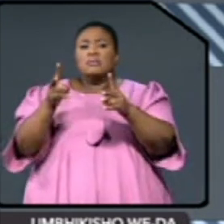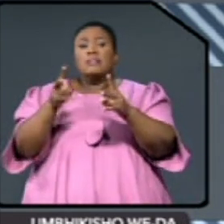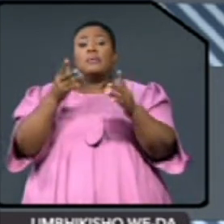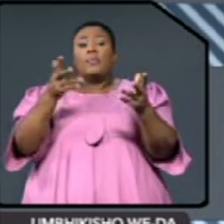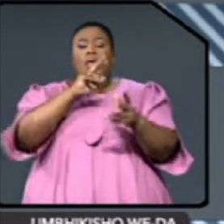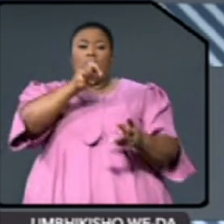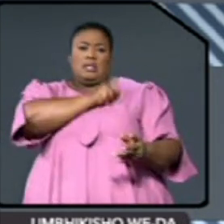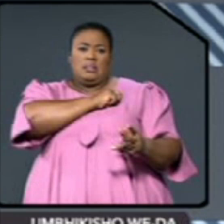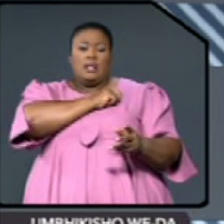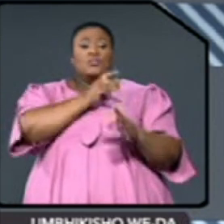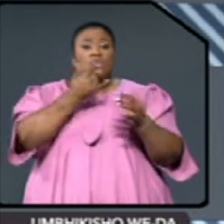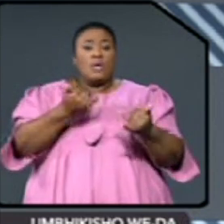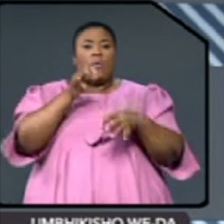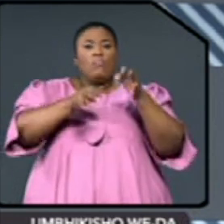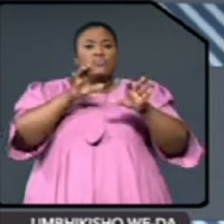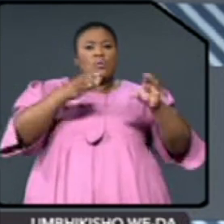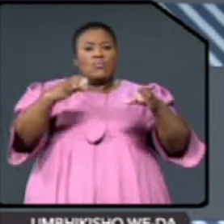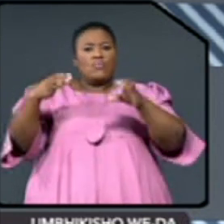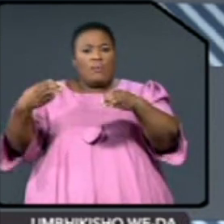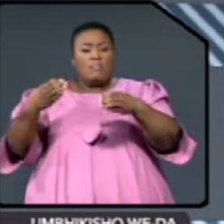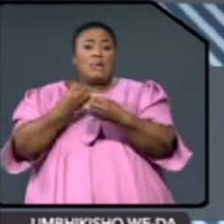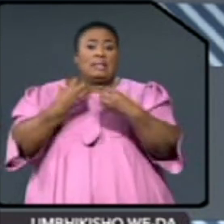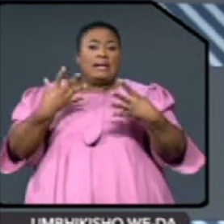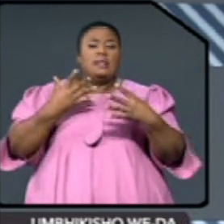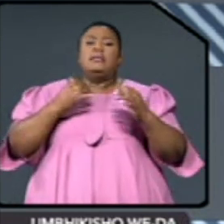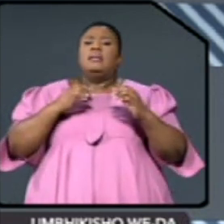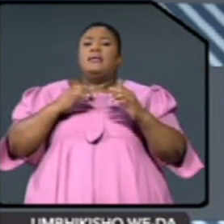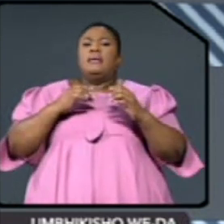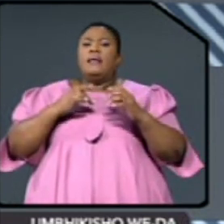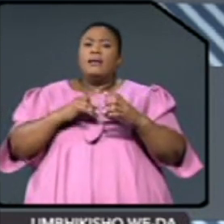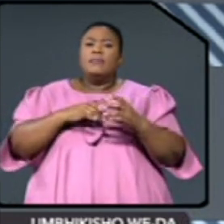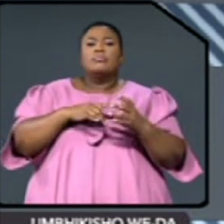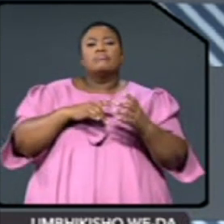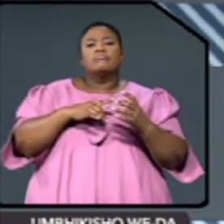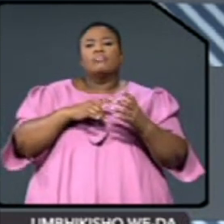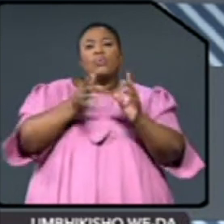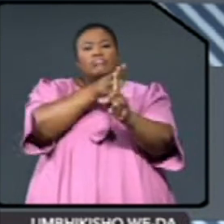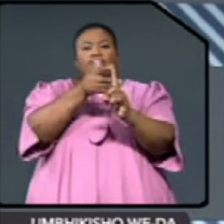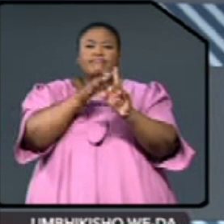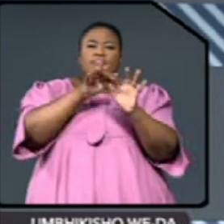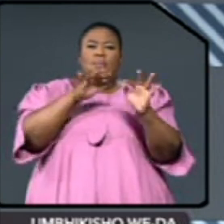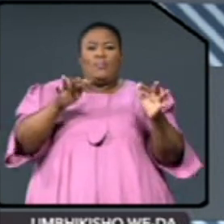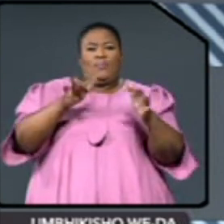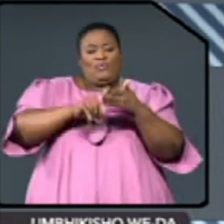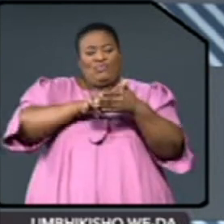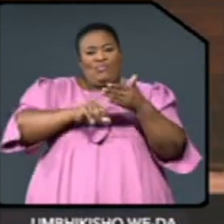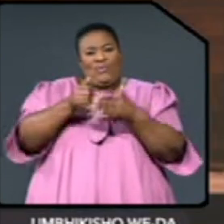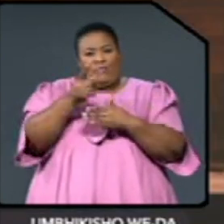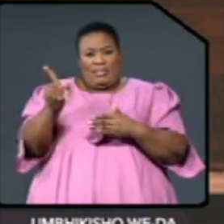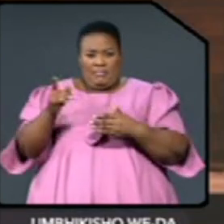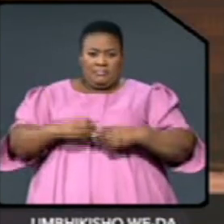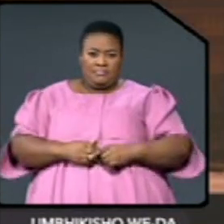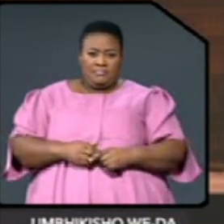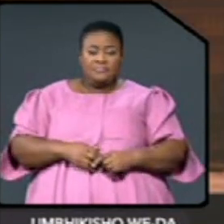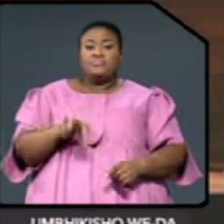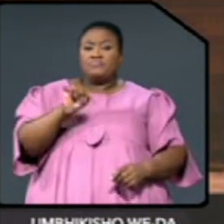osopolitiki sebeqalile vele ke indaba yokukhankasa njengoba kunokhetho ke lwakomhla ka 2024. Siyabona vele ukuthi